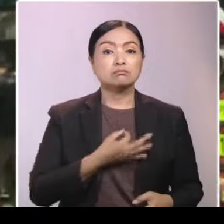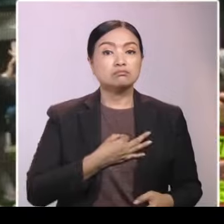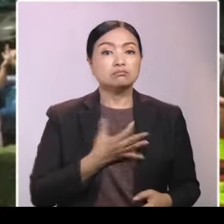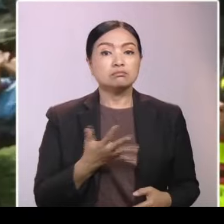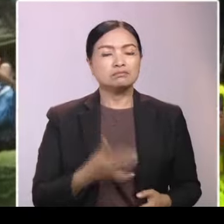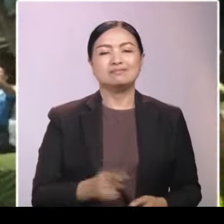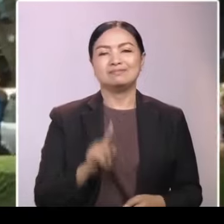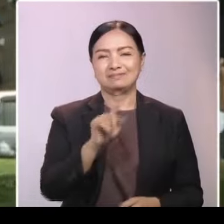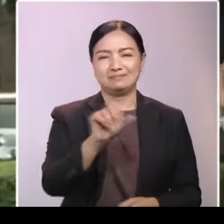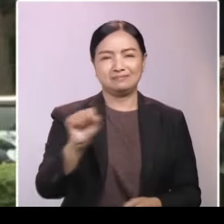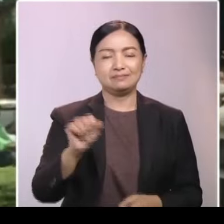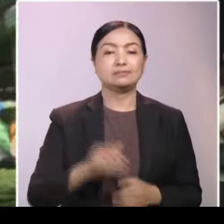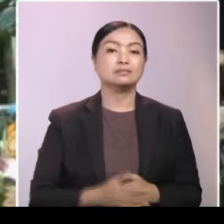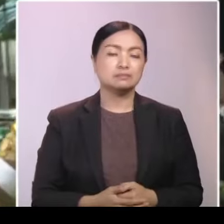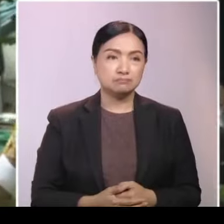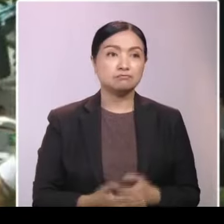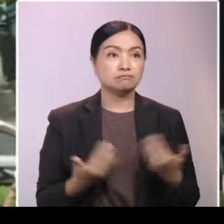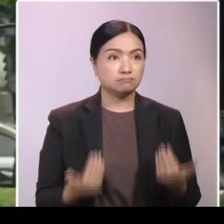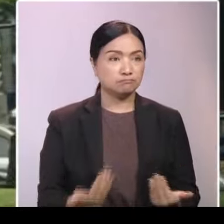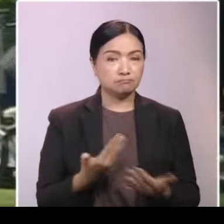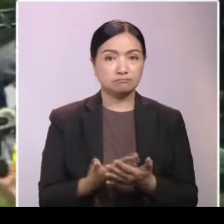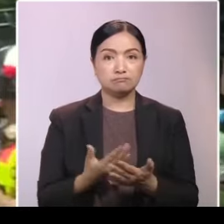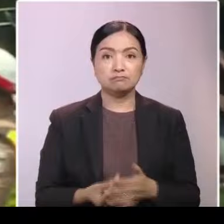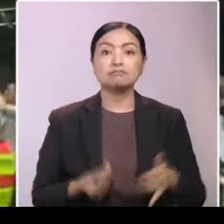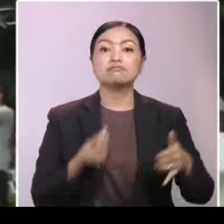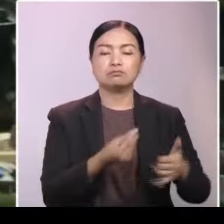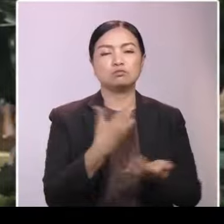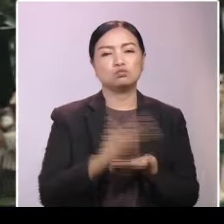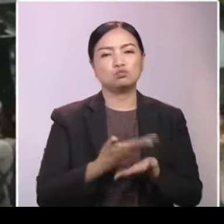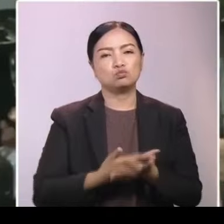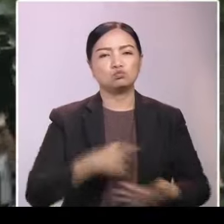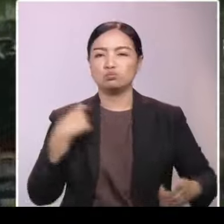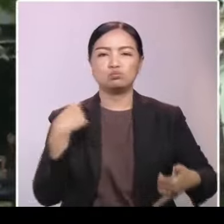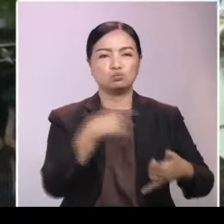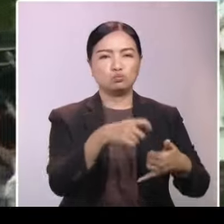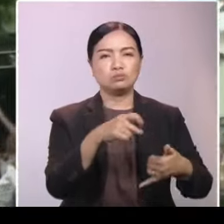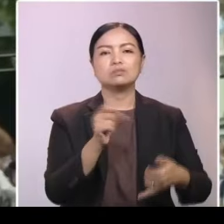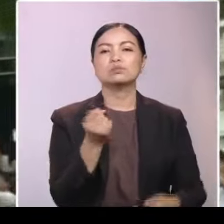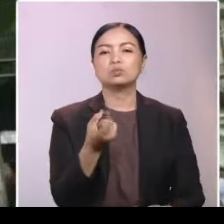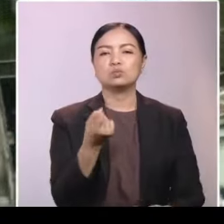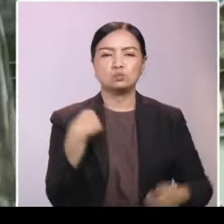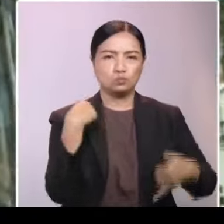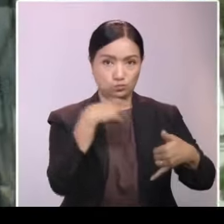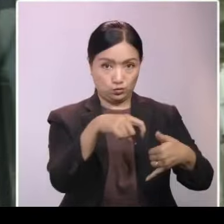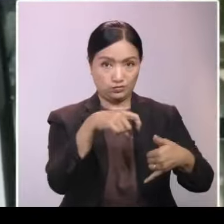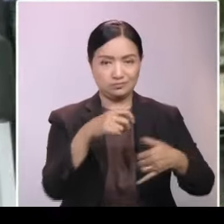ให้ 100,000 บาทซึ่งครั้งนี้มอบเงินโดยเป็นการโอนเงินแบบเรียลไทม์ด้วยนะครับ